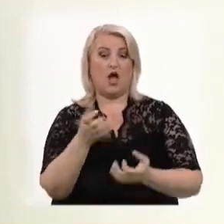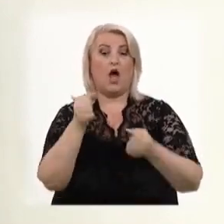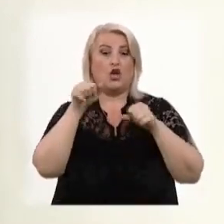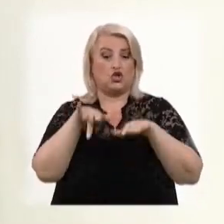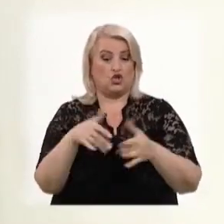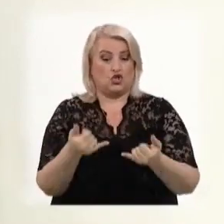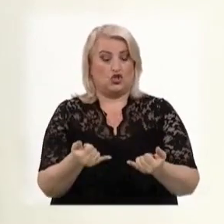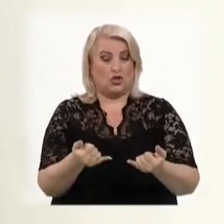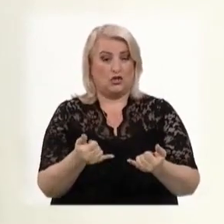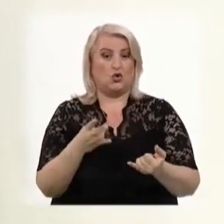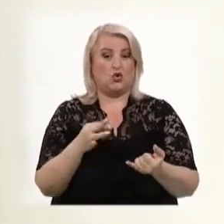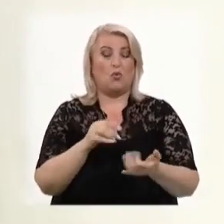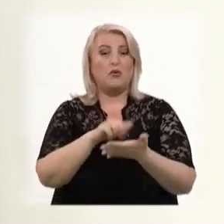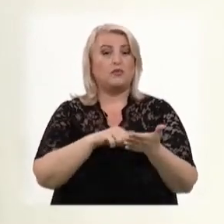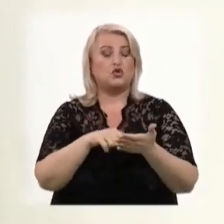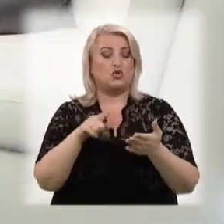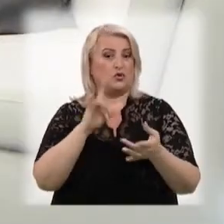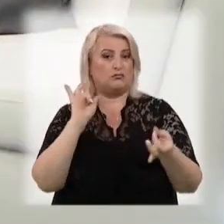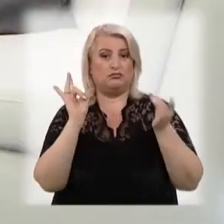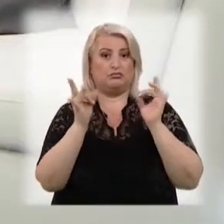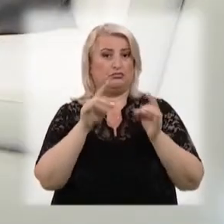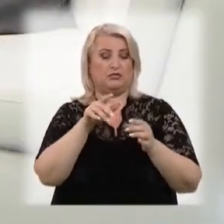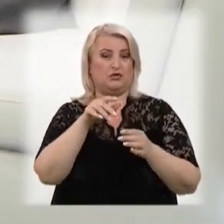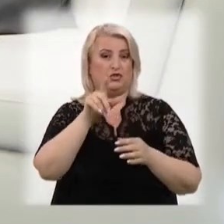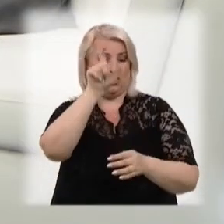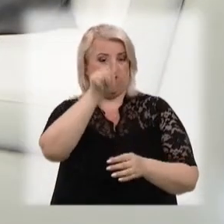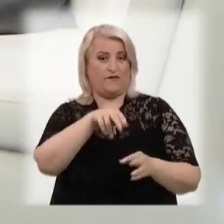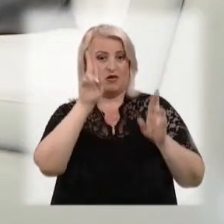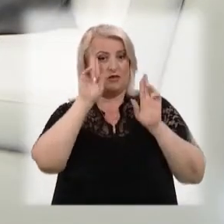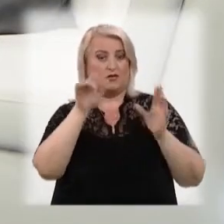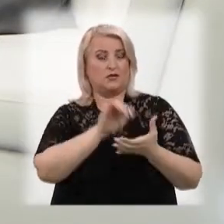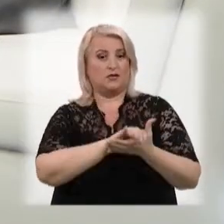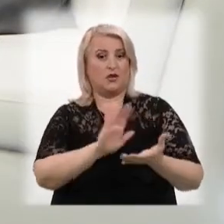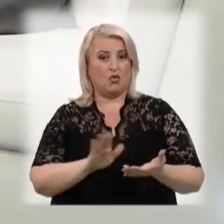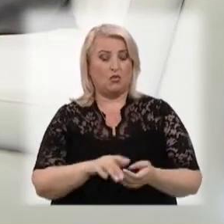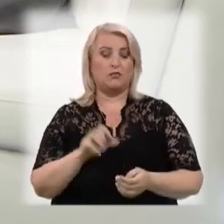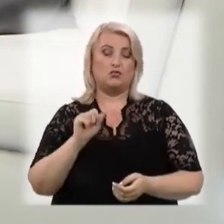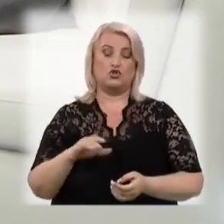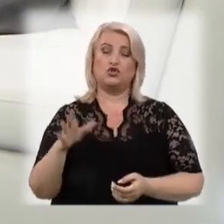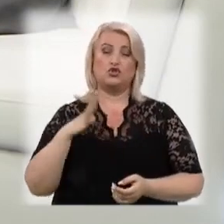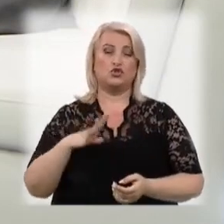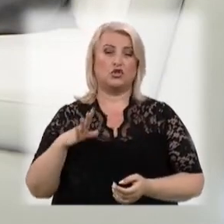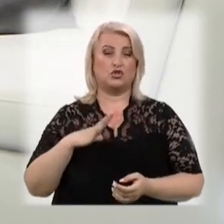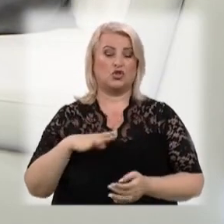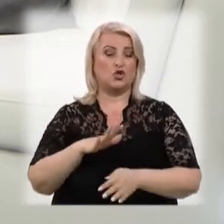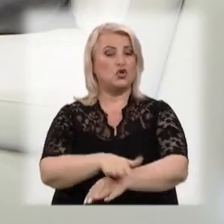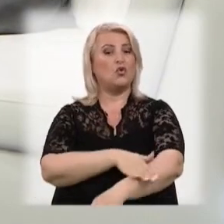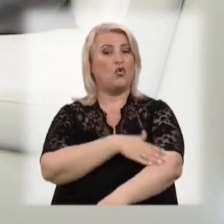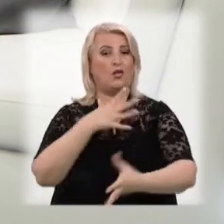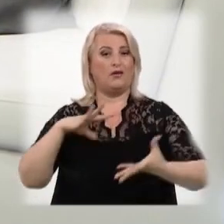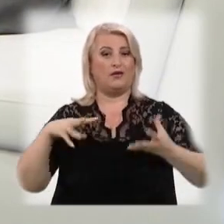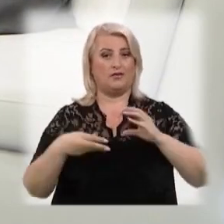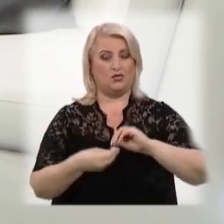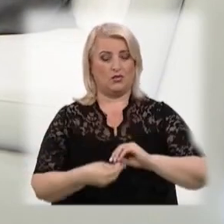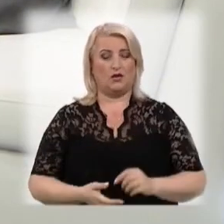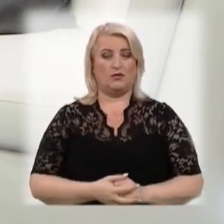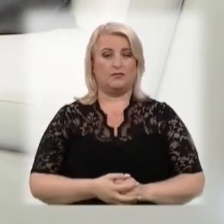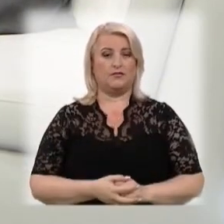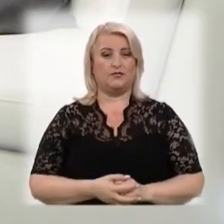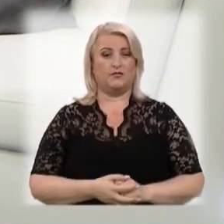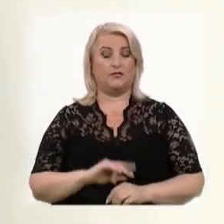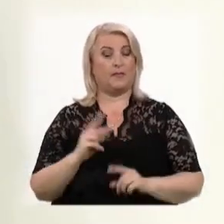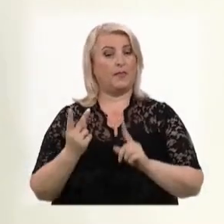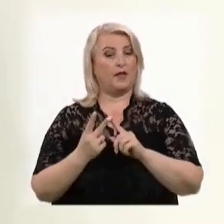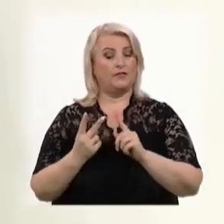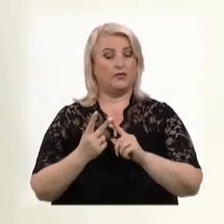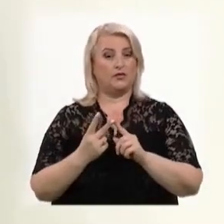Dar din cauză că nu știu că ar putea să nu mai îmi scrie mai mare doar aștepți mai multe rezultate Liga Campionilor fixat sau